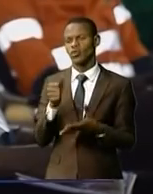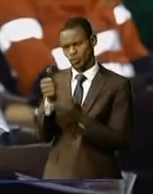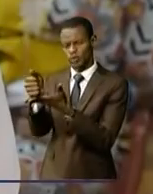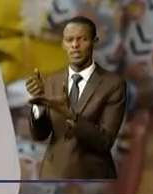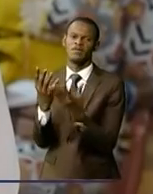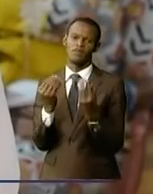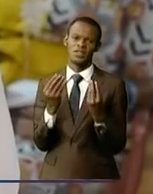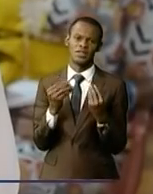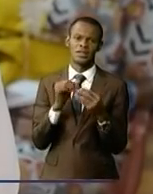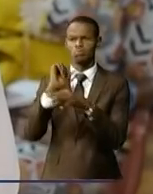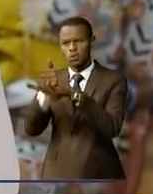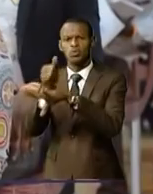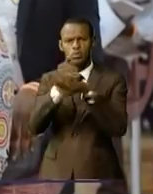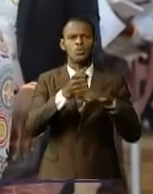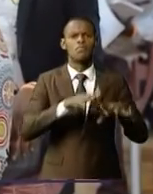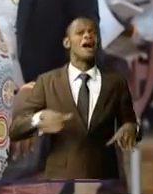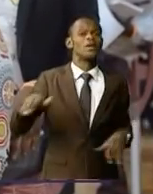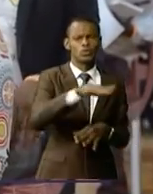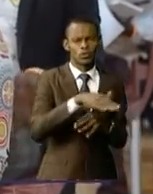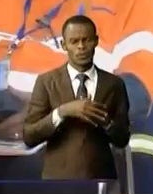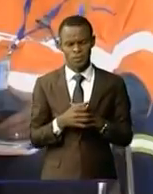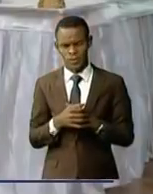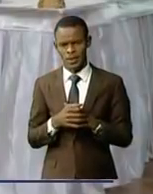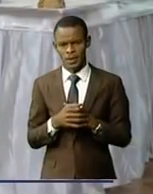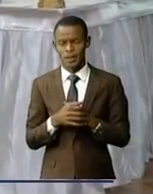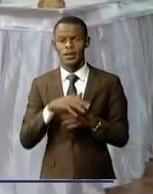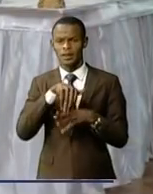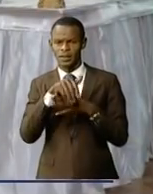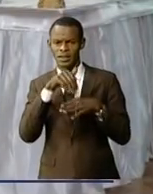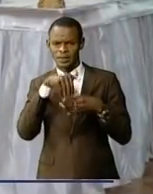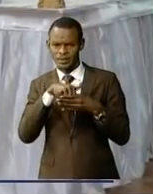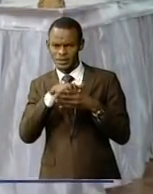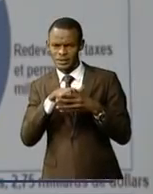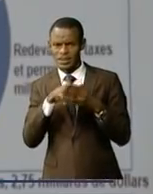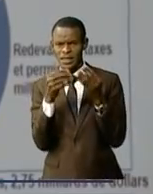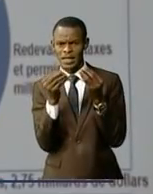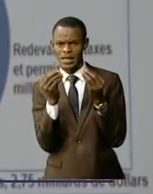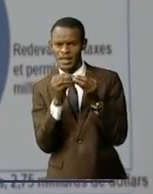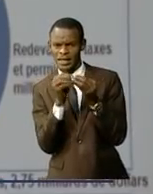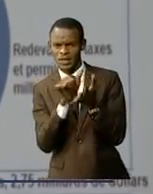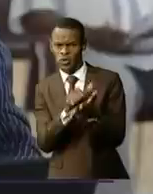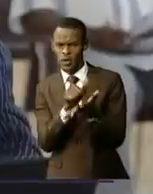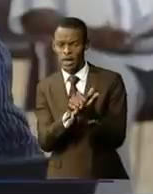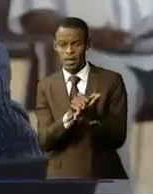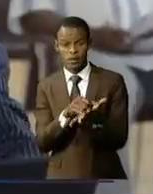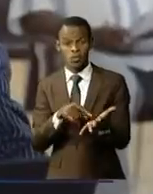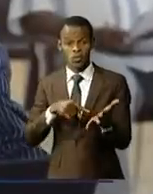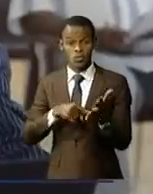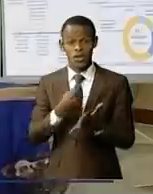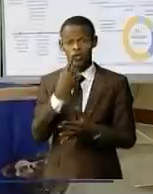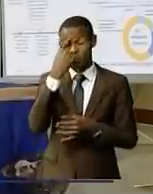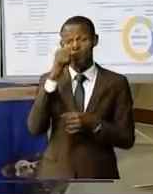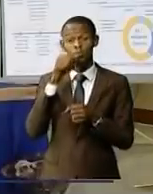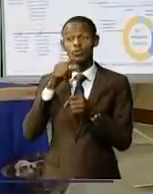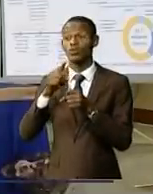Sanctionné par la tenue de la 43e conférence de presse trimestrielle, cet événement de haute portée minière était une belle opportunité pour tous les membres du staff dirigeant